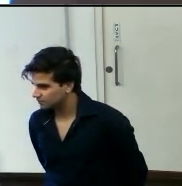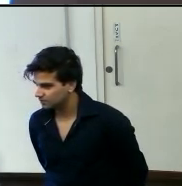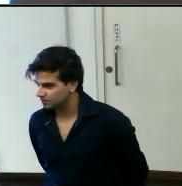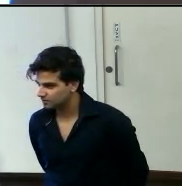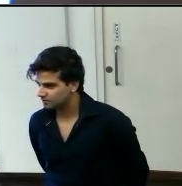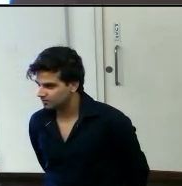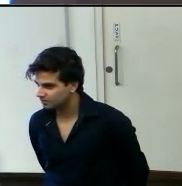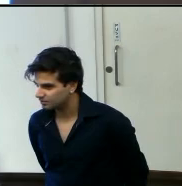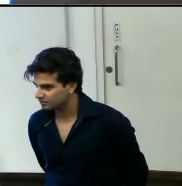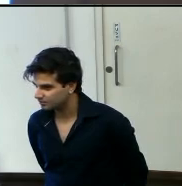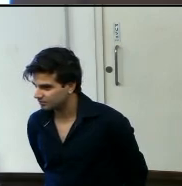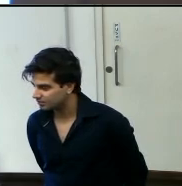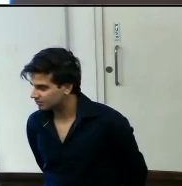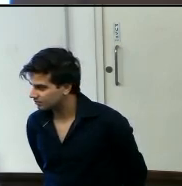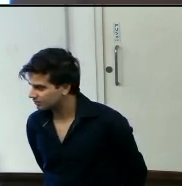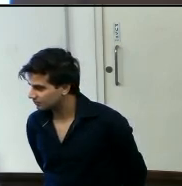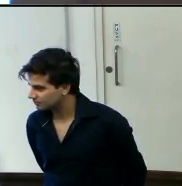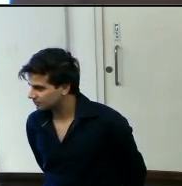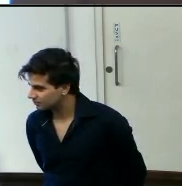ಹೌದು.